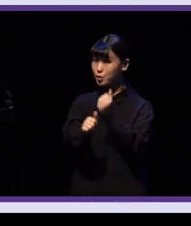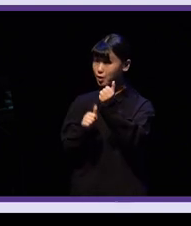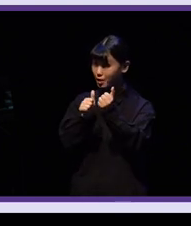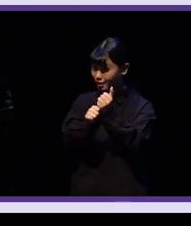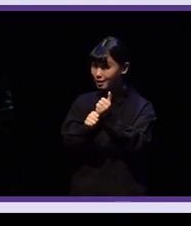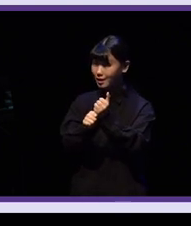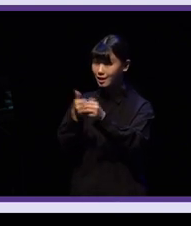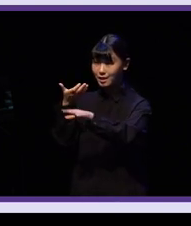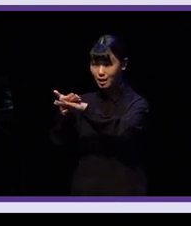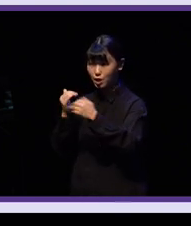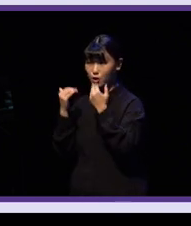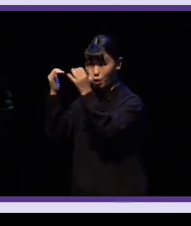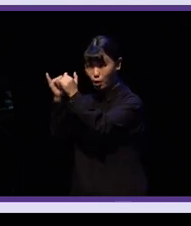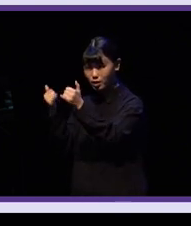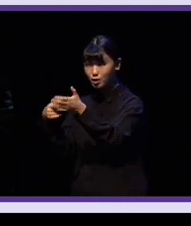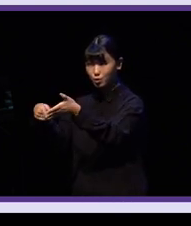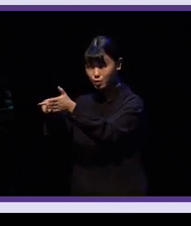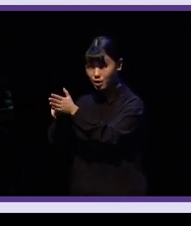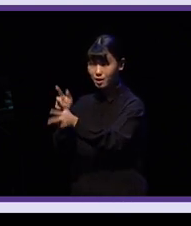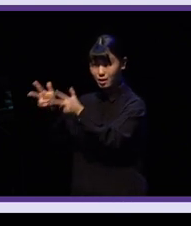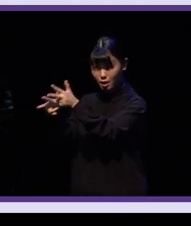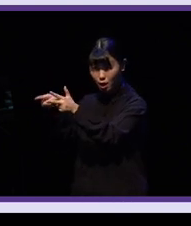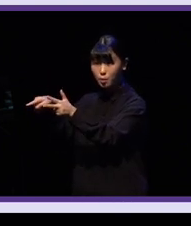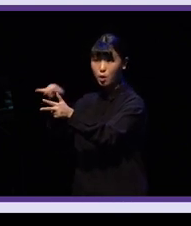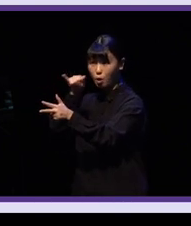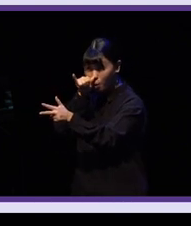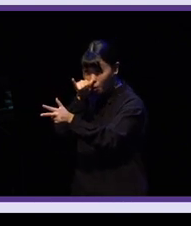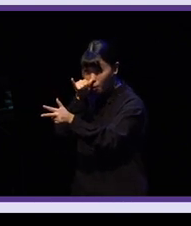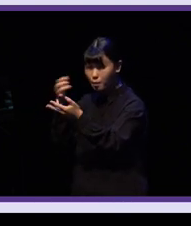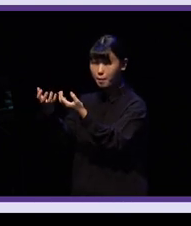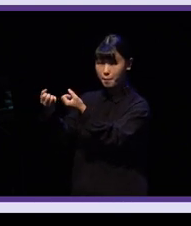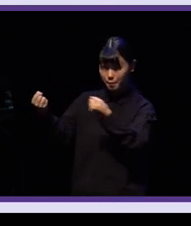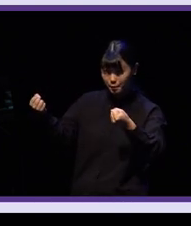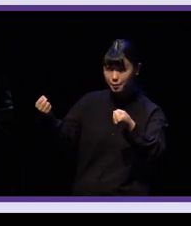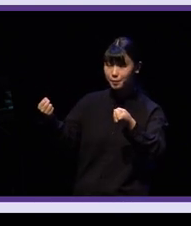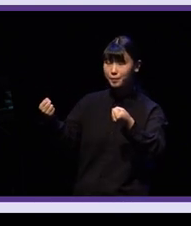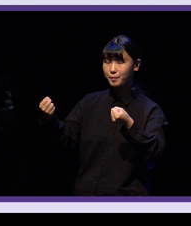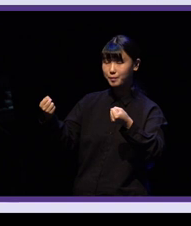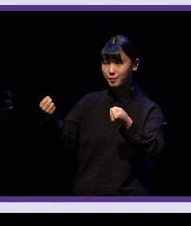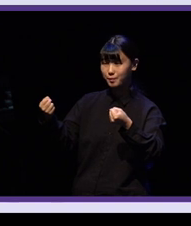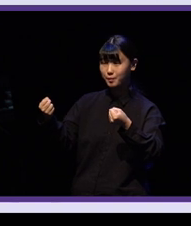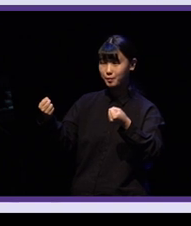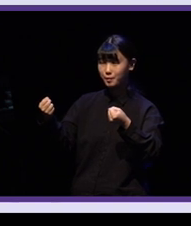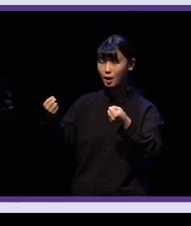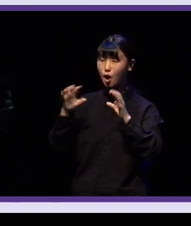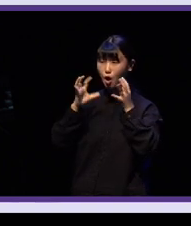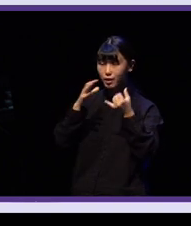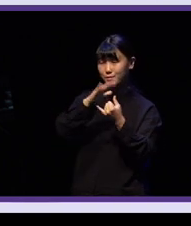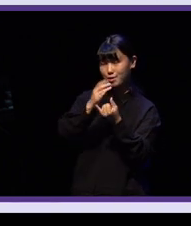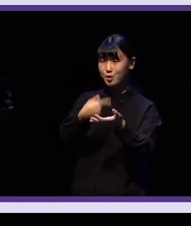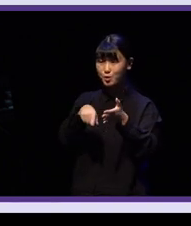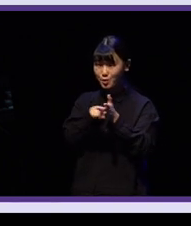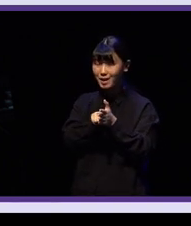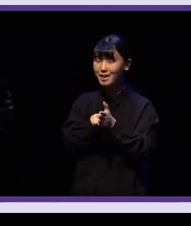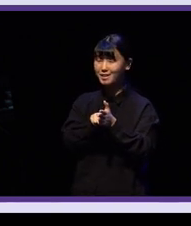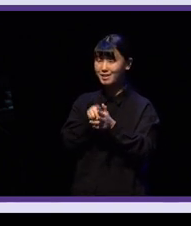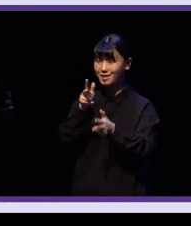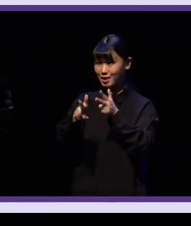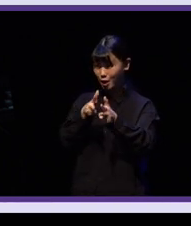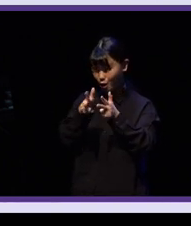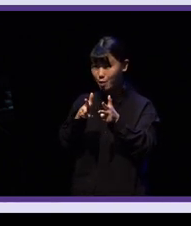다른 성인들을 대상으로 하고 있는 사업들과 별도로 예산의 쿼터를 두고 예술 어린이